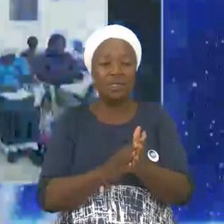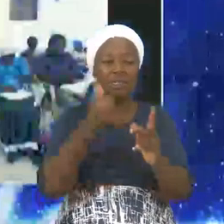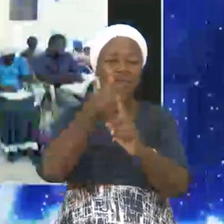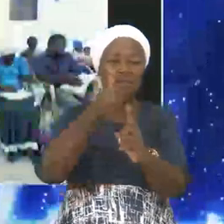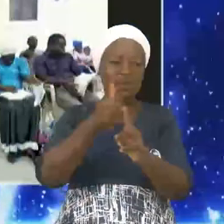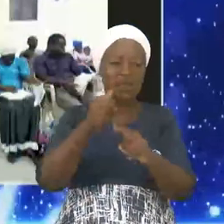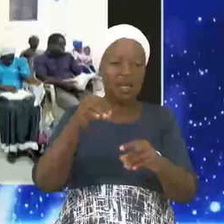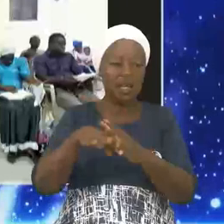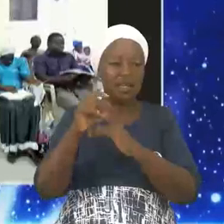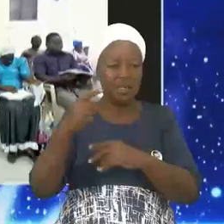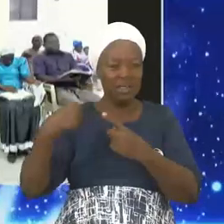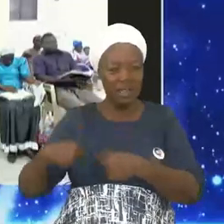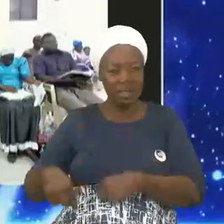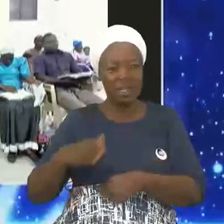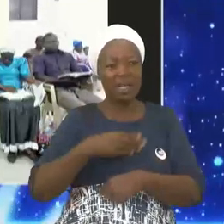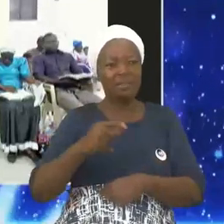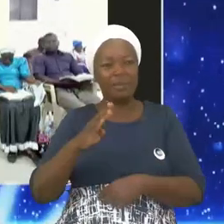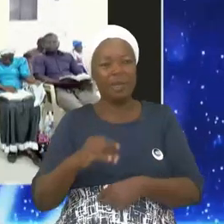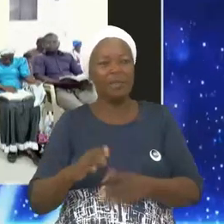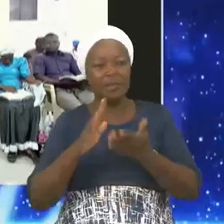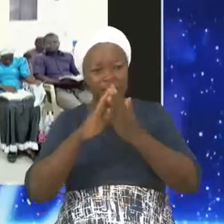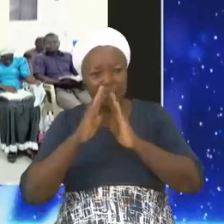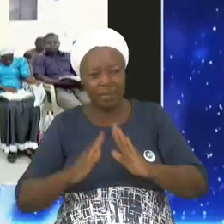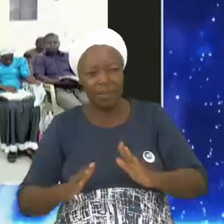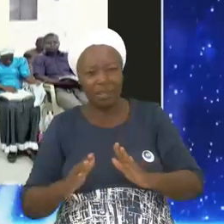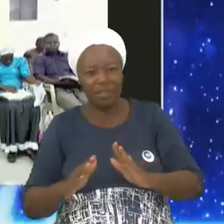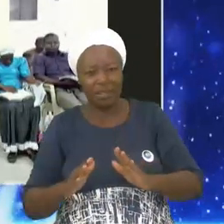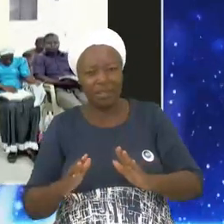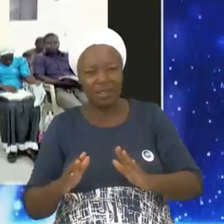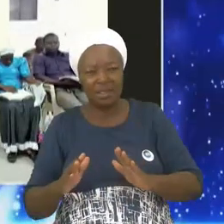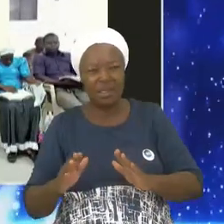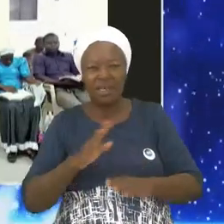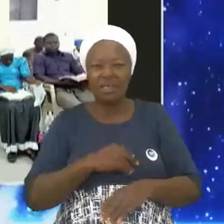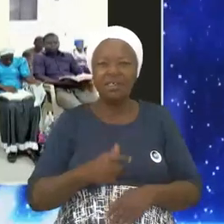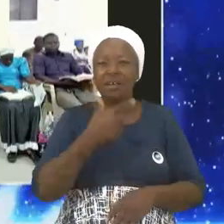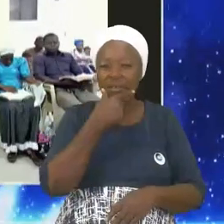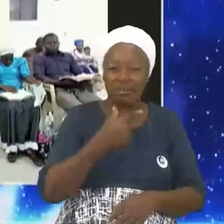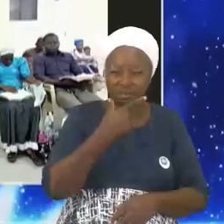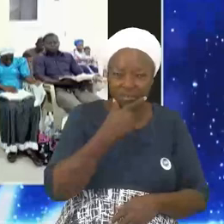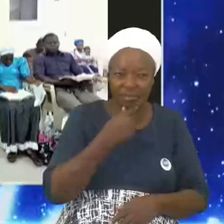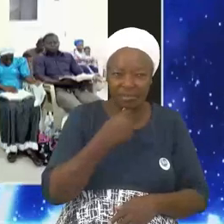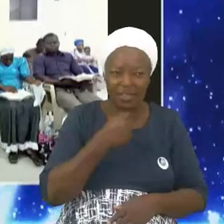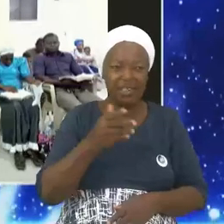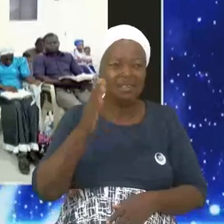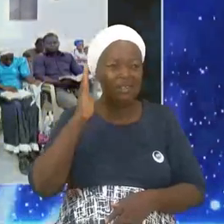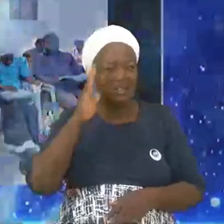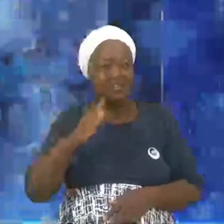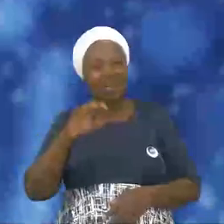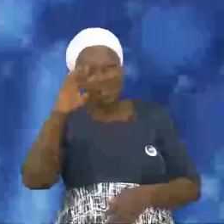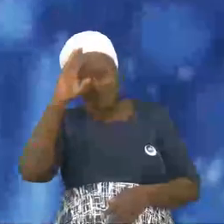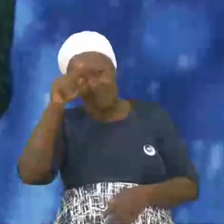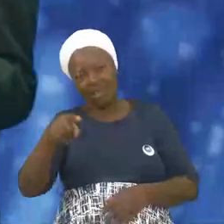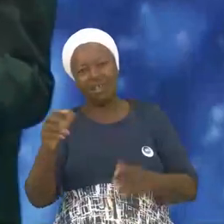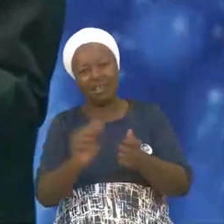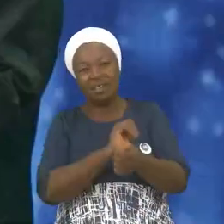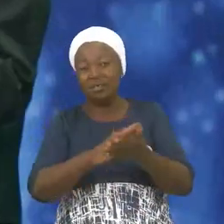de l'arrogance dans le cœur. Il fera périr beaucoup d'hommes qui vivaient paisiblement.